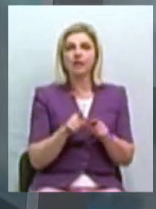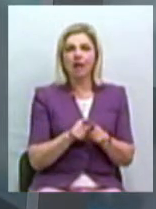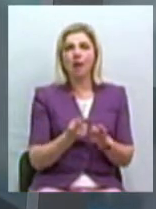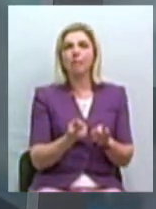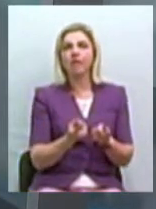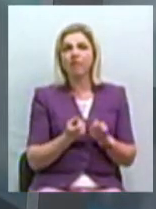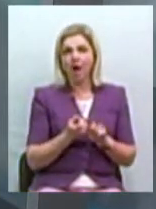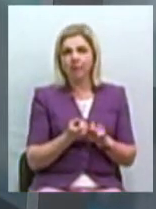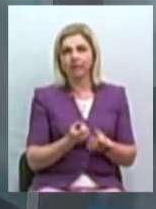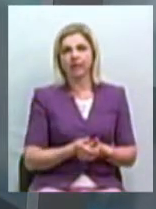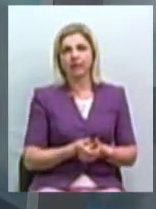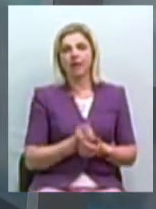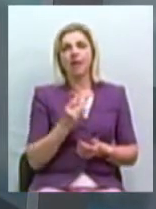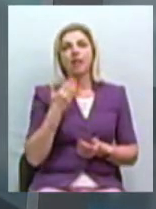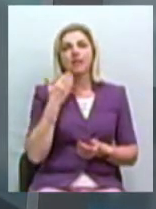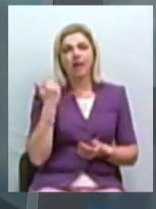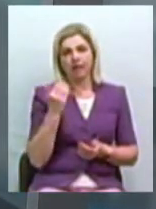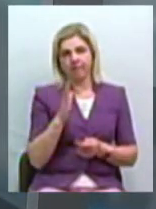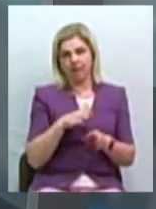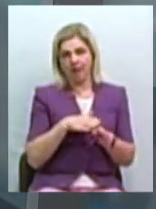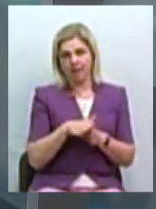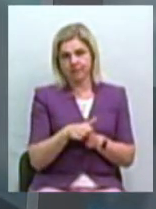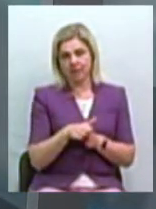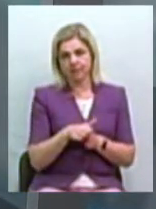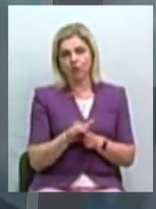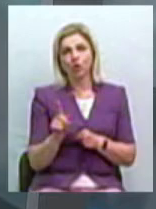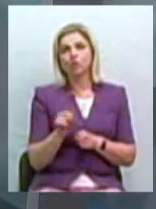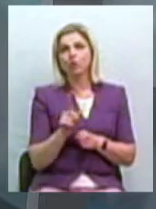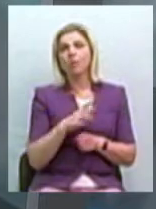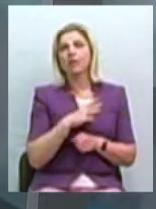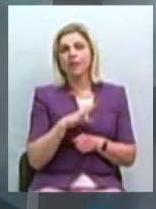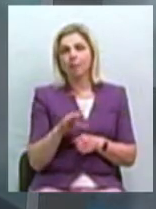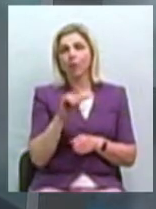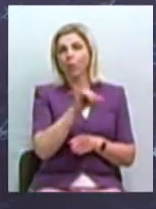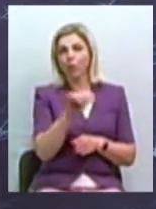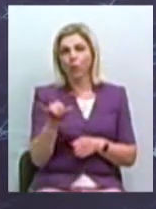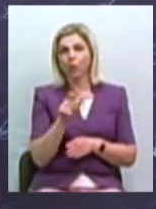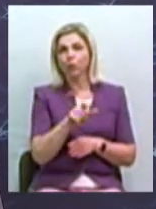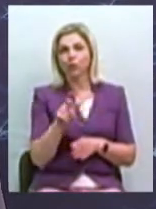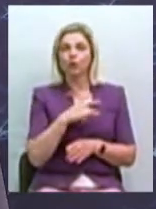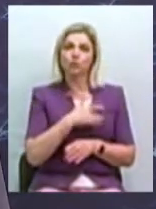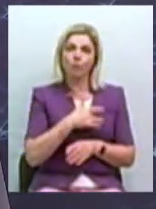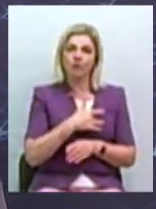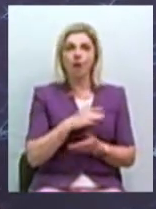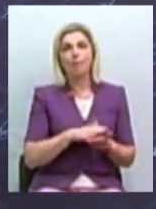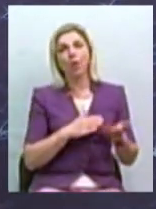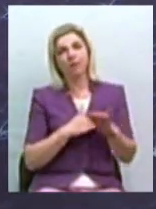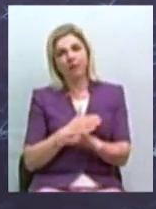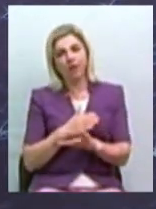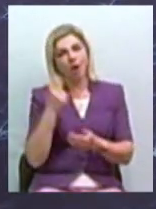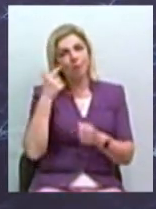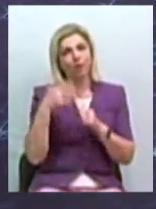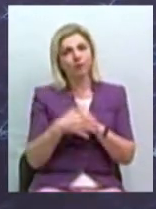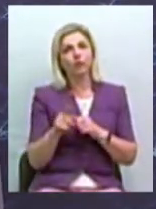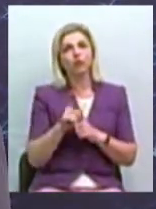привабливий і легкий в реалізації, щоб не було у людей сумнівів подавати, розуміє, що